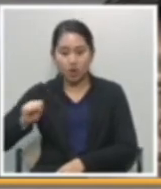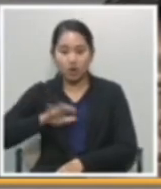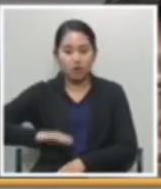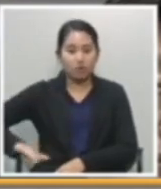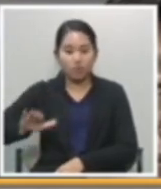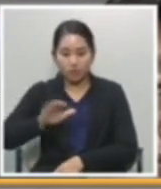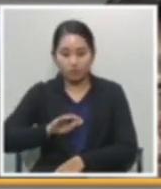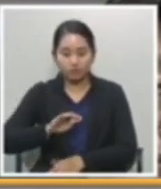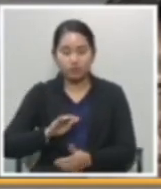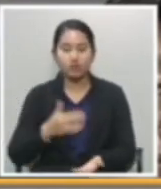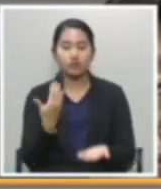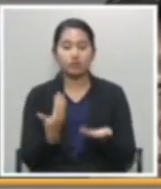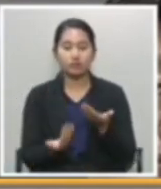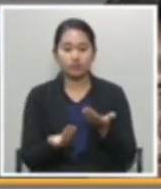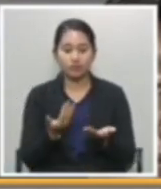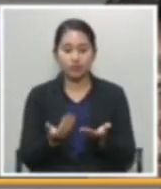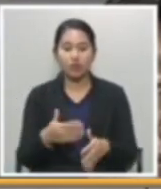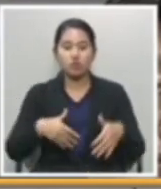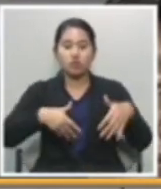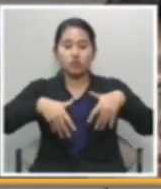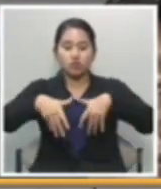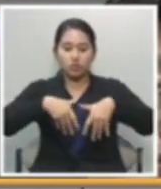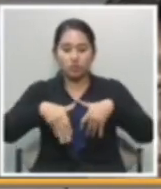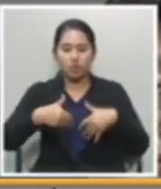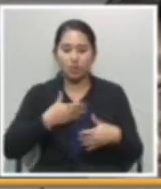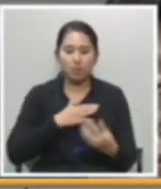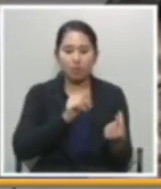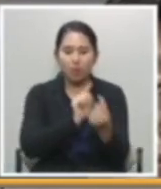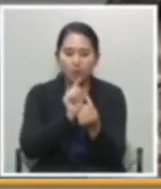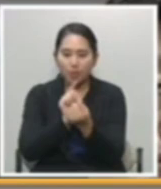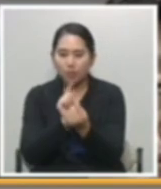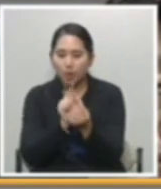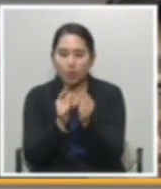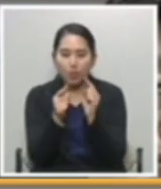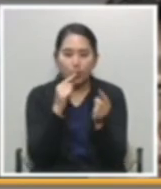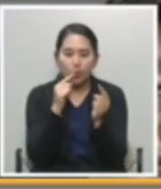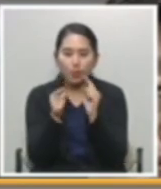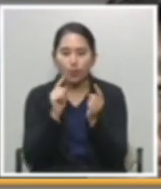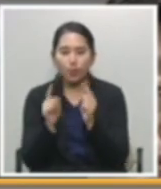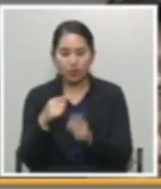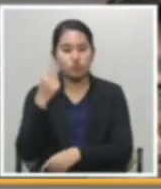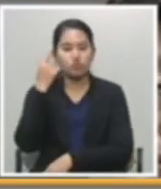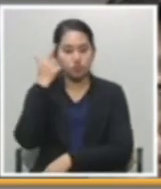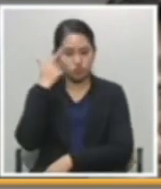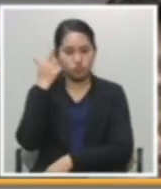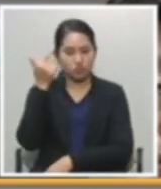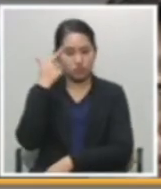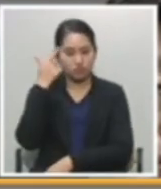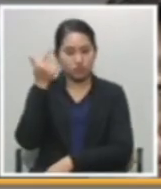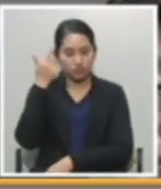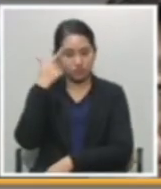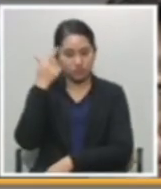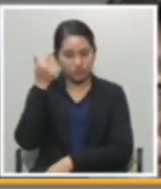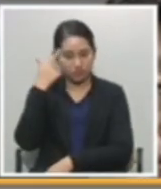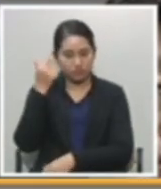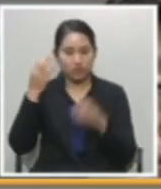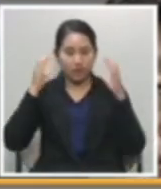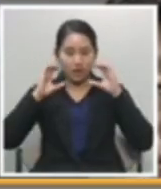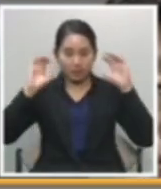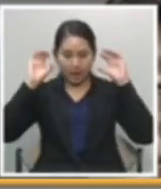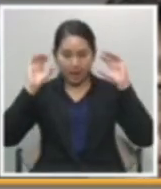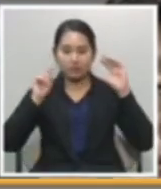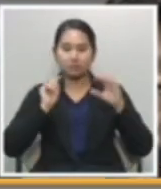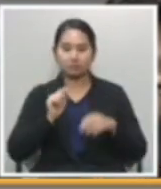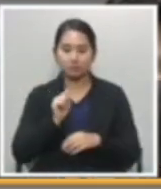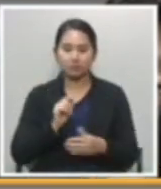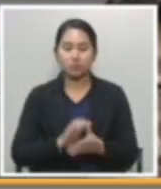ฮะหรือแม้กระทั่งประชาชนที่ผมไปพบปะพูดคุยด้วยนะก็รู้ดีว่ารัฐบาลเนี่ยนะครับ